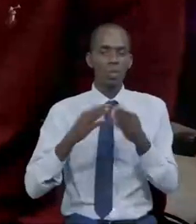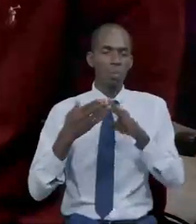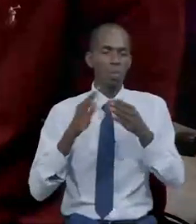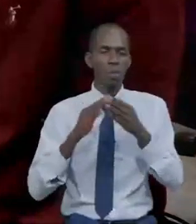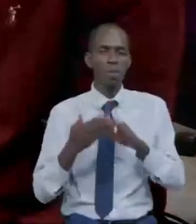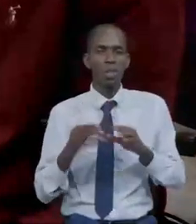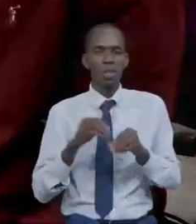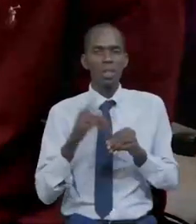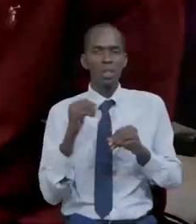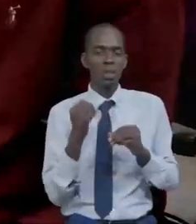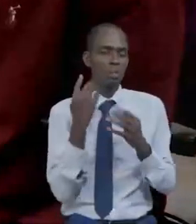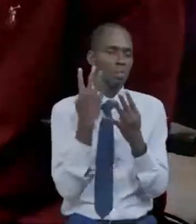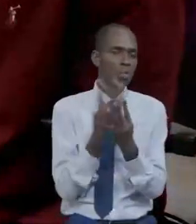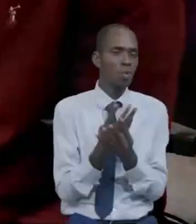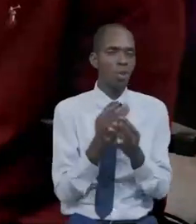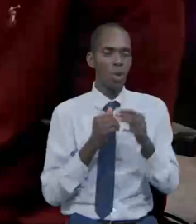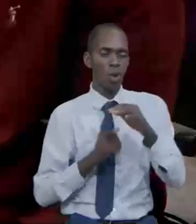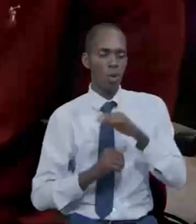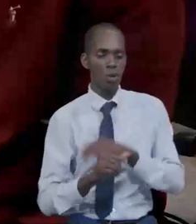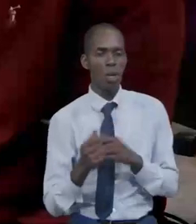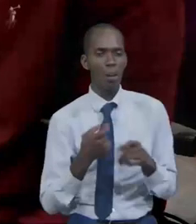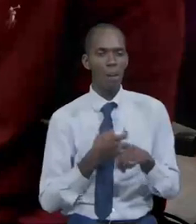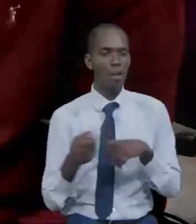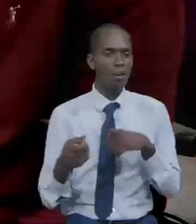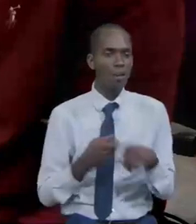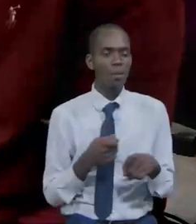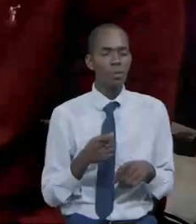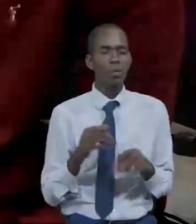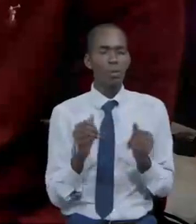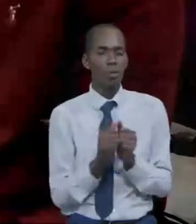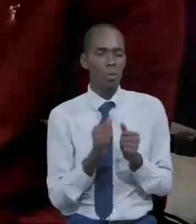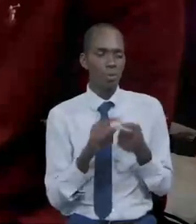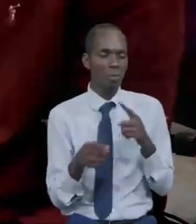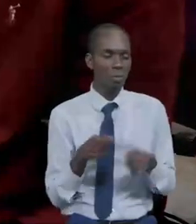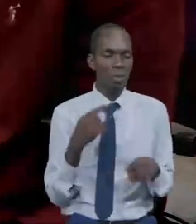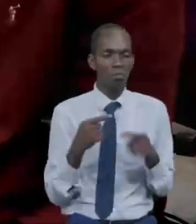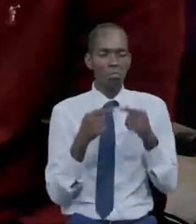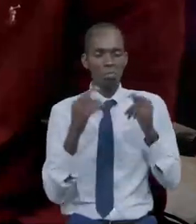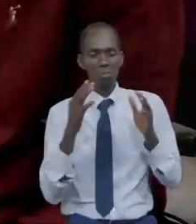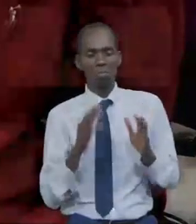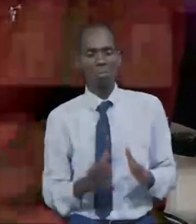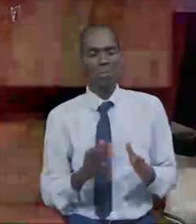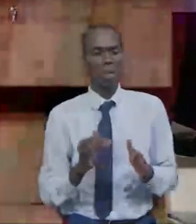la prison, sous la persécution, avec les amis, avec les ennemis,